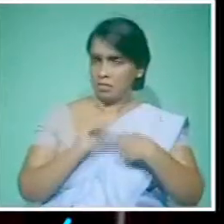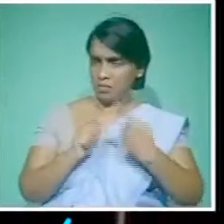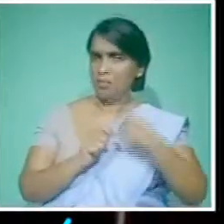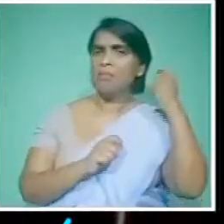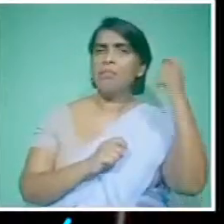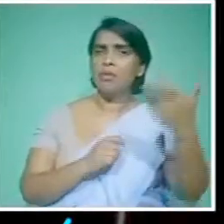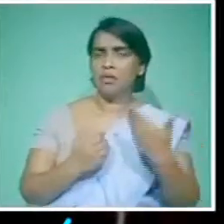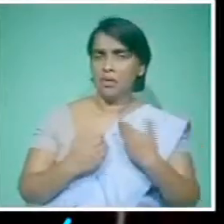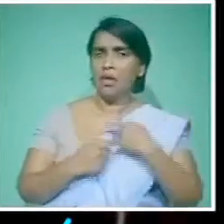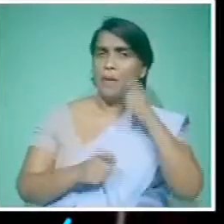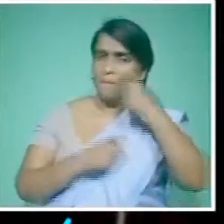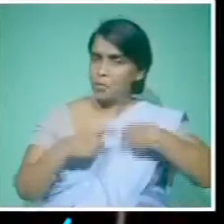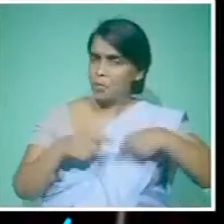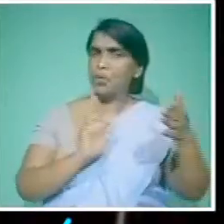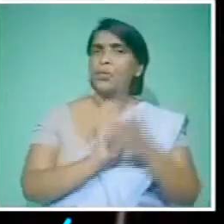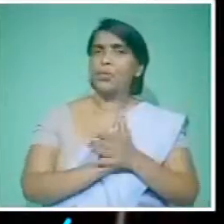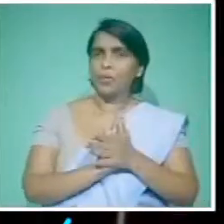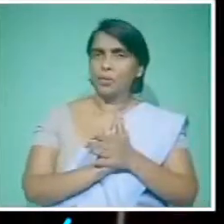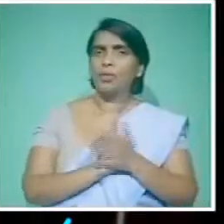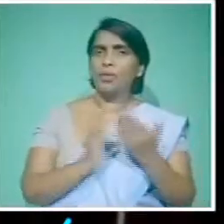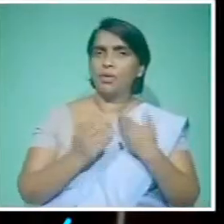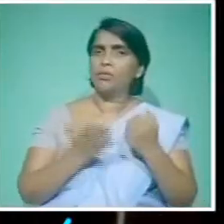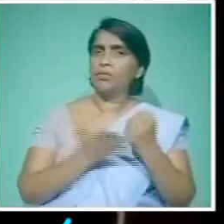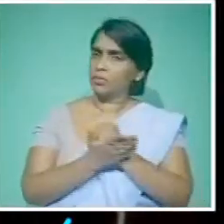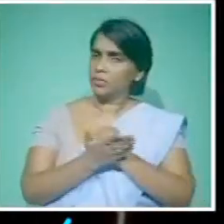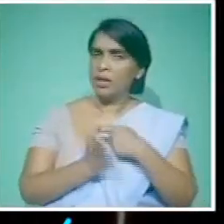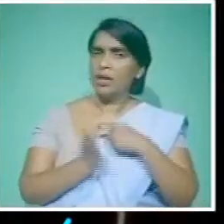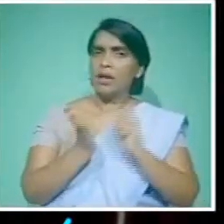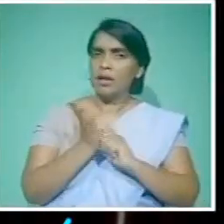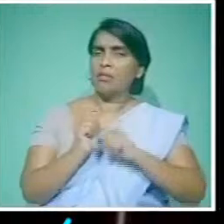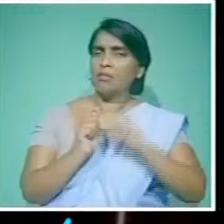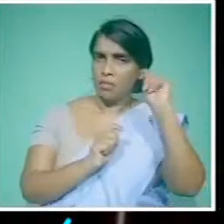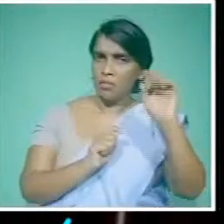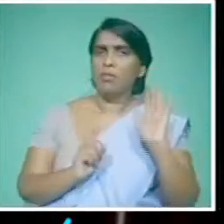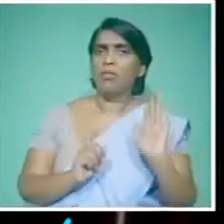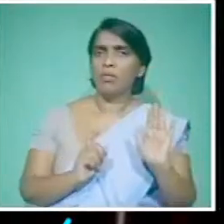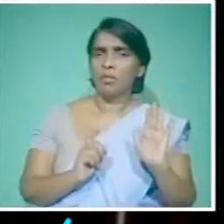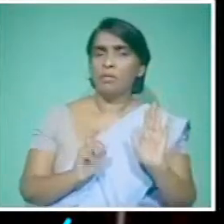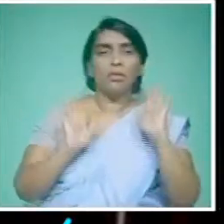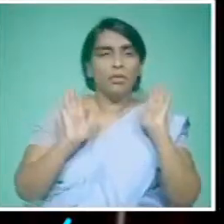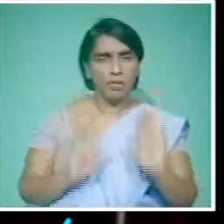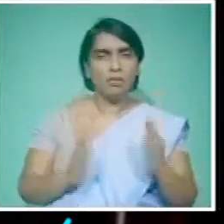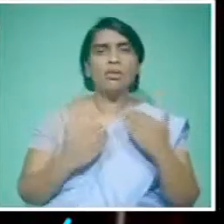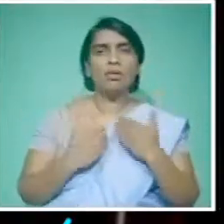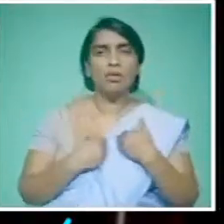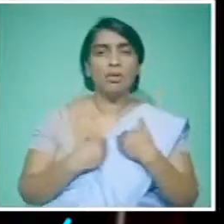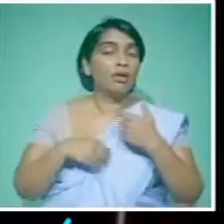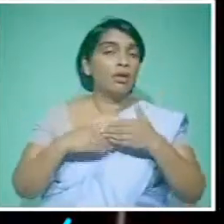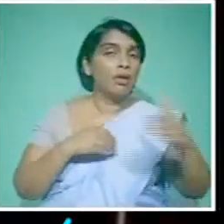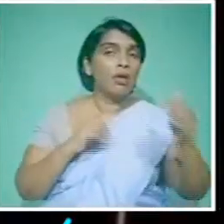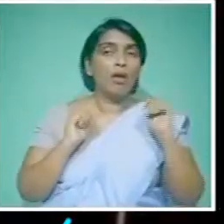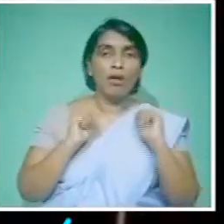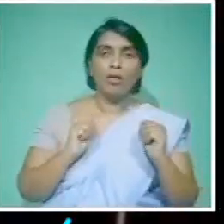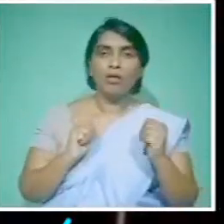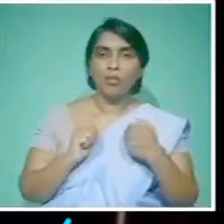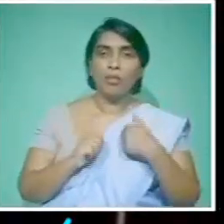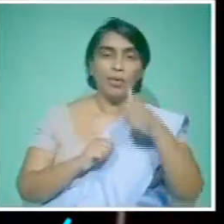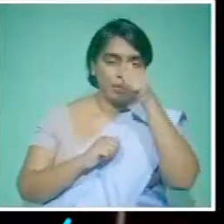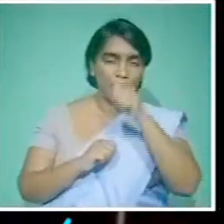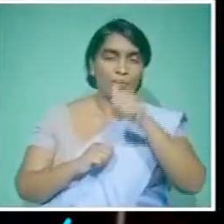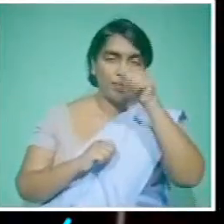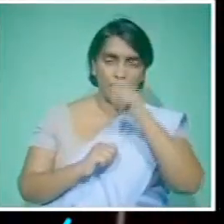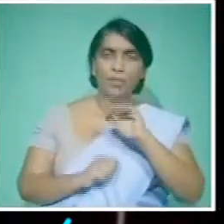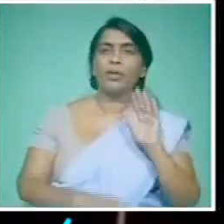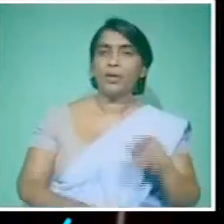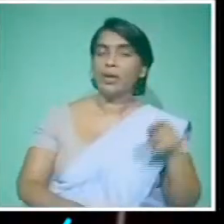ගෙවනවා මේ ජනතාව එක්කම අපි සියලු දෙනාම මේ ණය ගෙවන්න ඕනේ නමුත් අපිට වෙලා තියෙන්නේ මොකද්ද ඔව් හොරකම් සිද්ධ